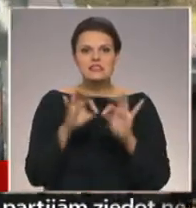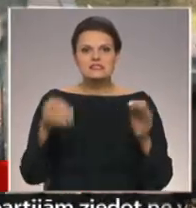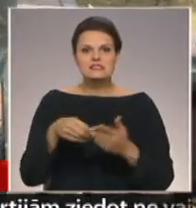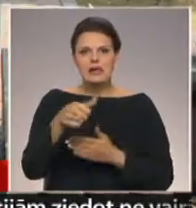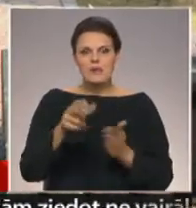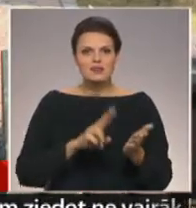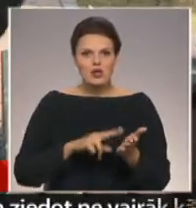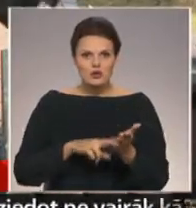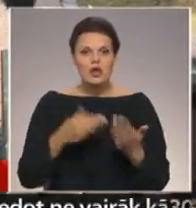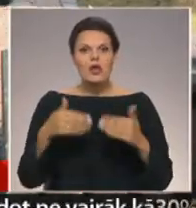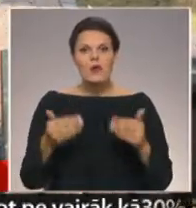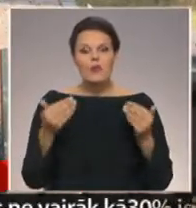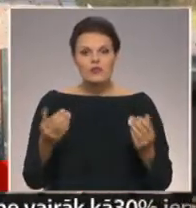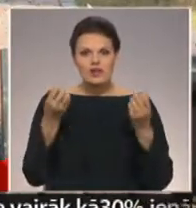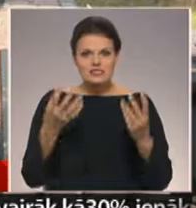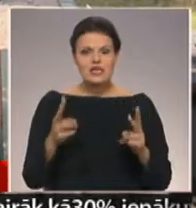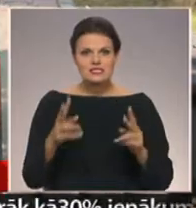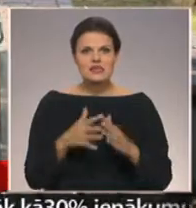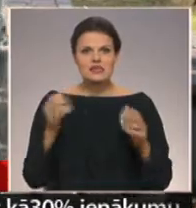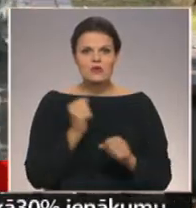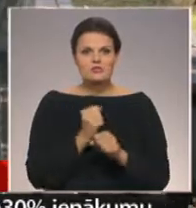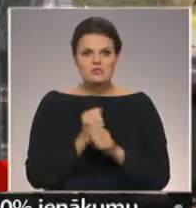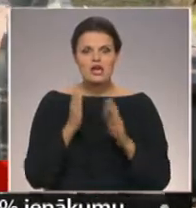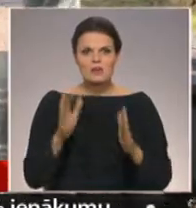maksāt nodokļus. Jau tagad ir skaidrs, ka daudz